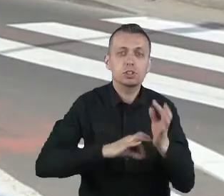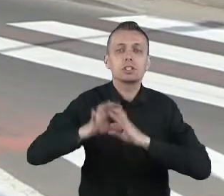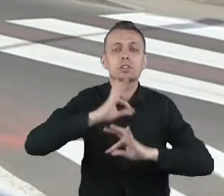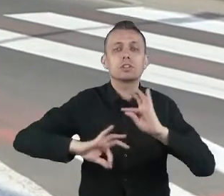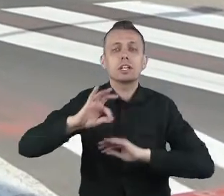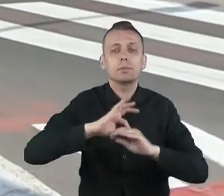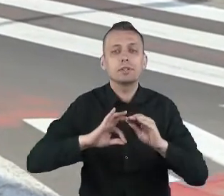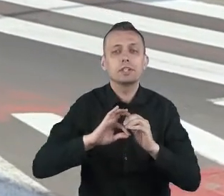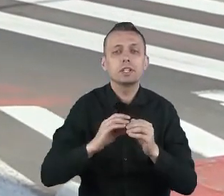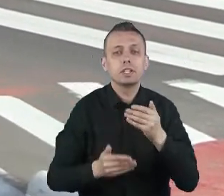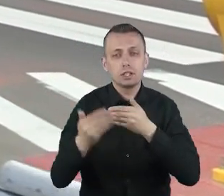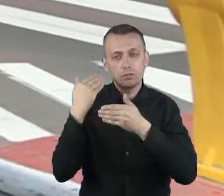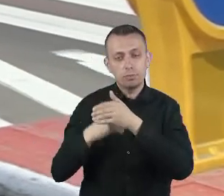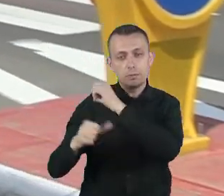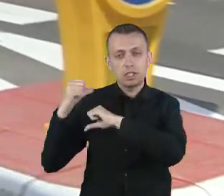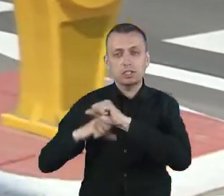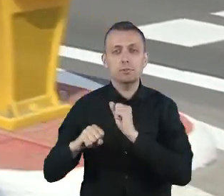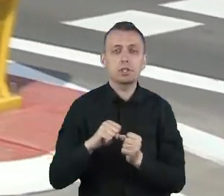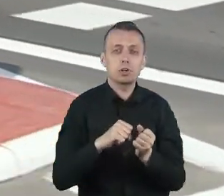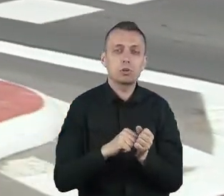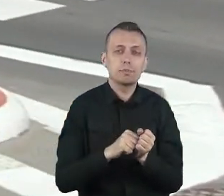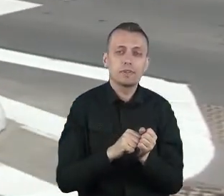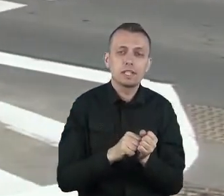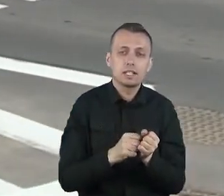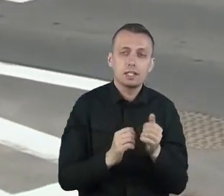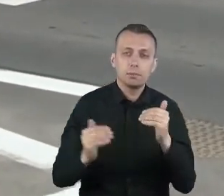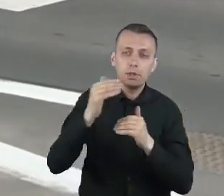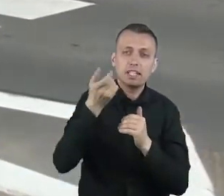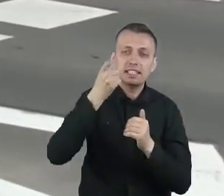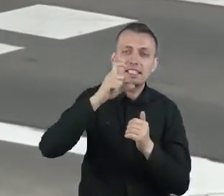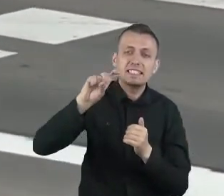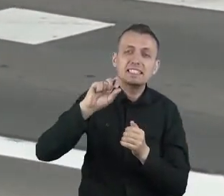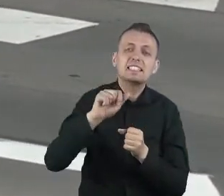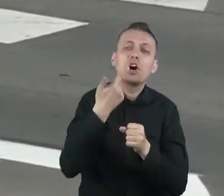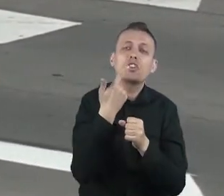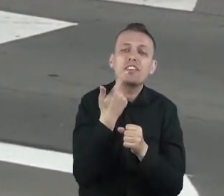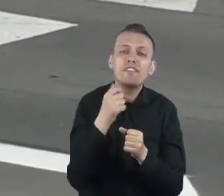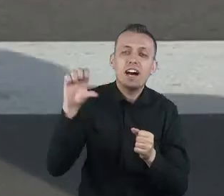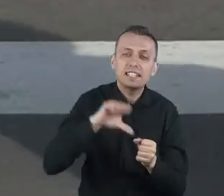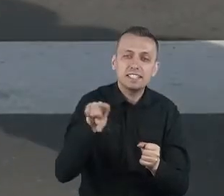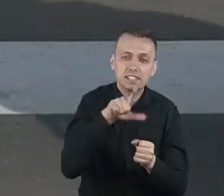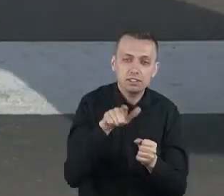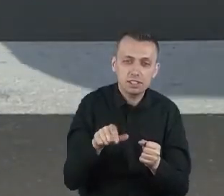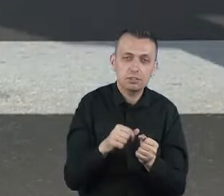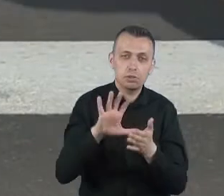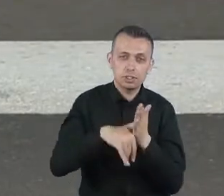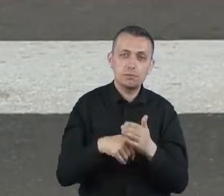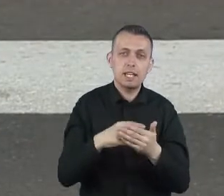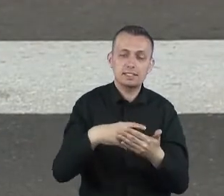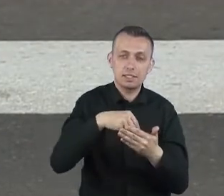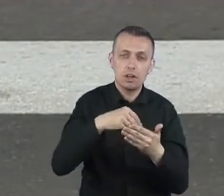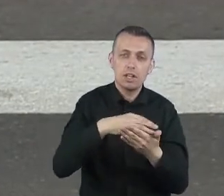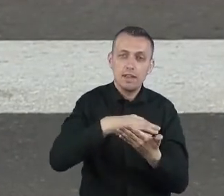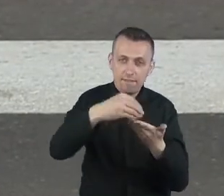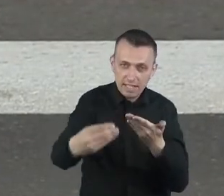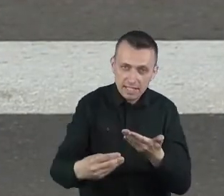W 2017 roku miasto na znaki poziome przeznaczyło ponad 102 tysiące złotych. W roku bieżącym planowany jest wzrost kosztów